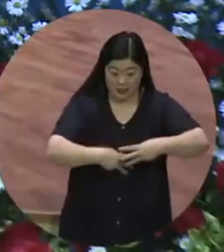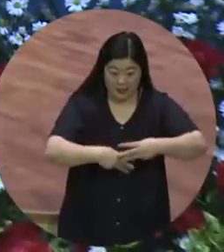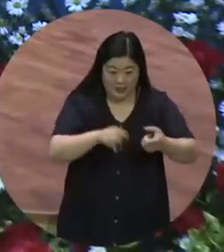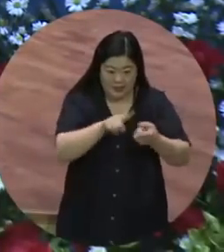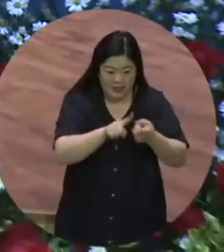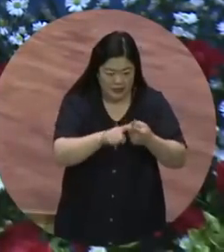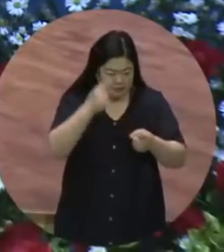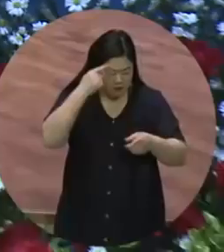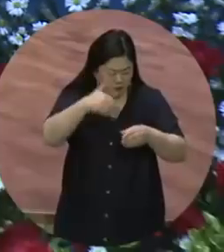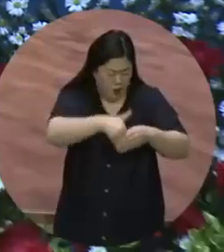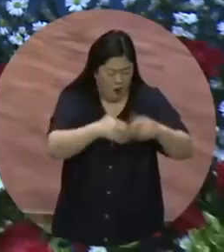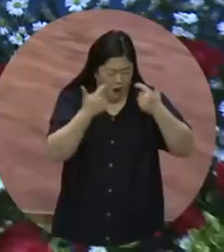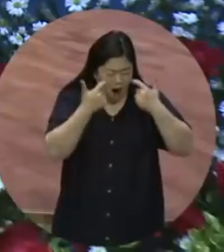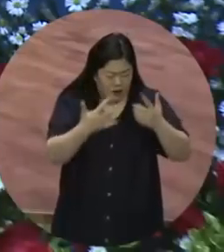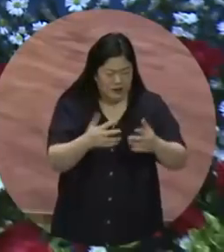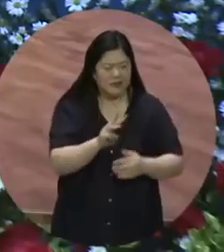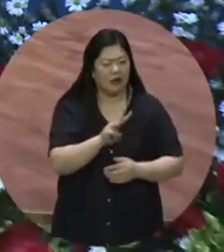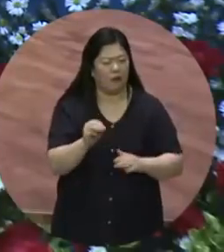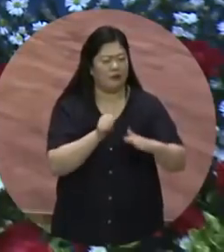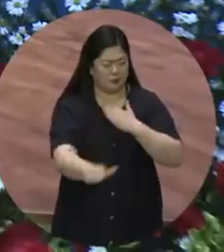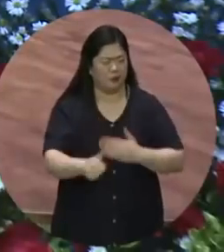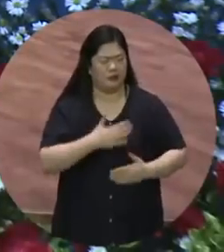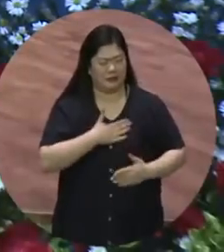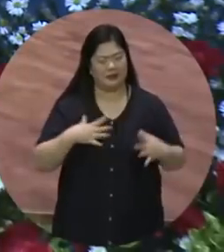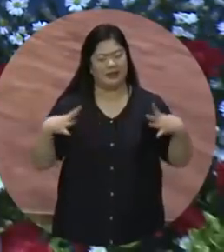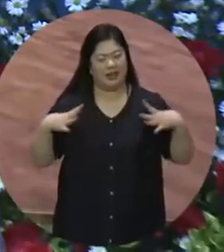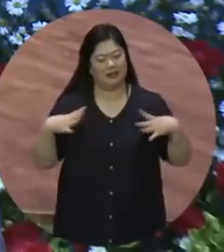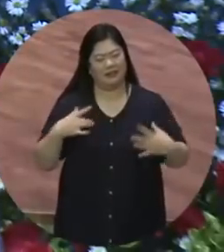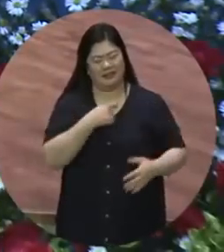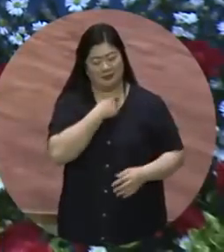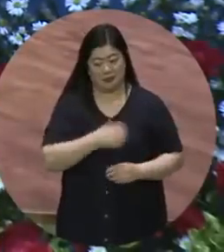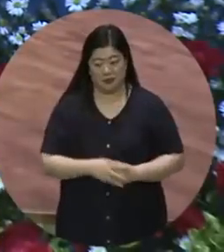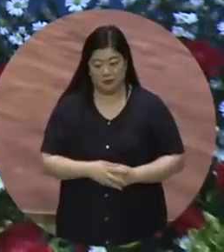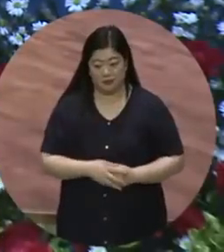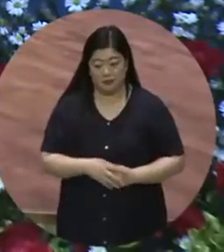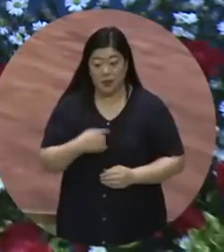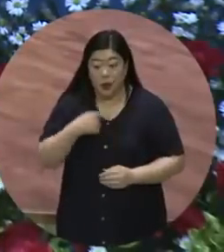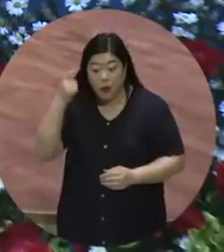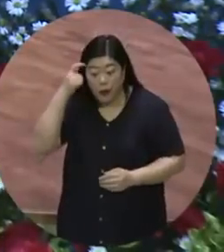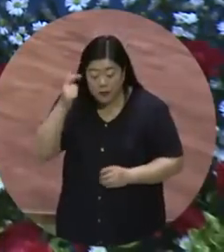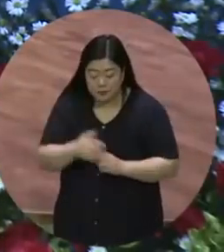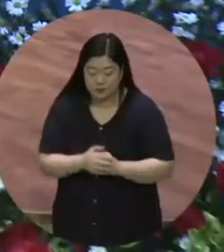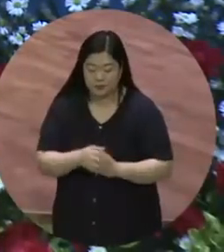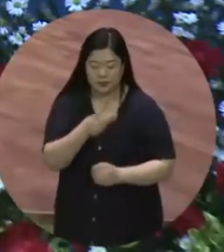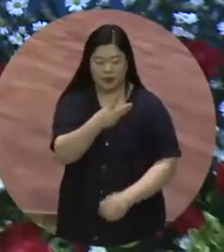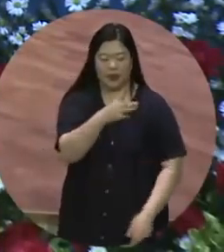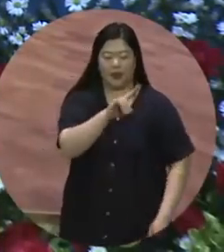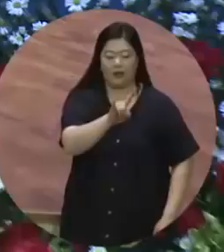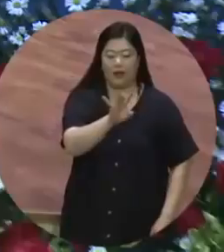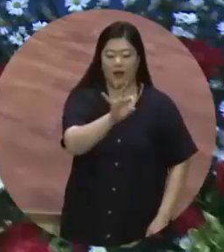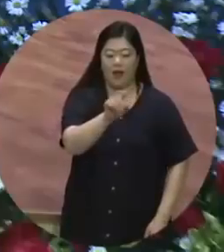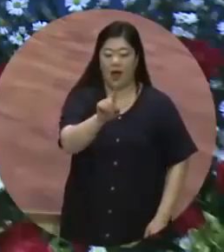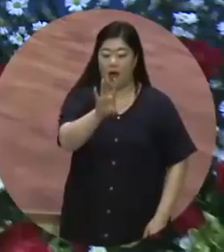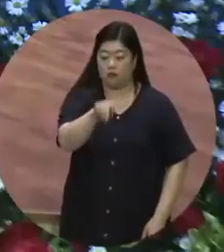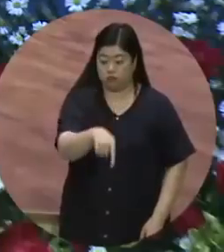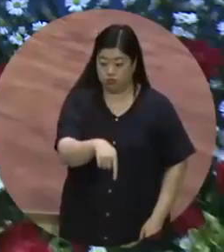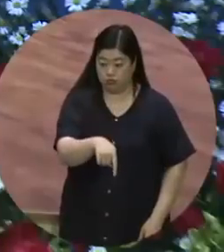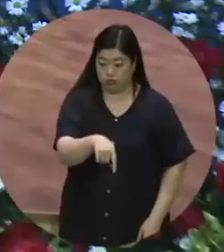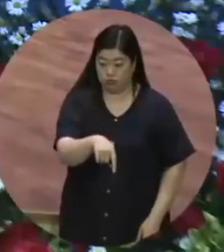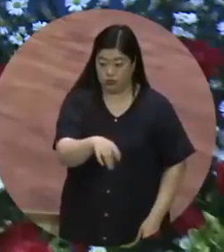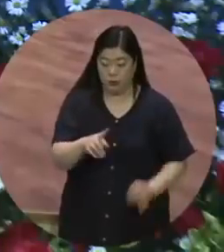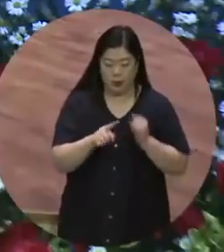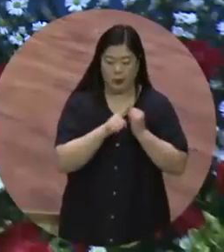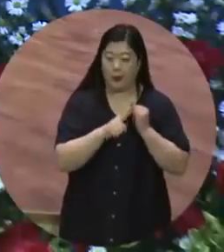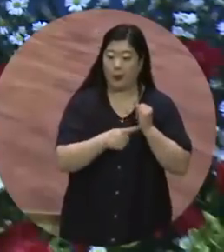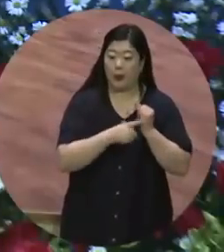교회가 없다. 아멘. 태영아, 우리 결혼 태영, 태아부부터 시작해서 영아부, 유치부, 초년부,